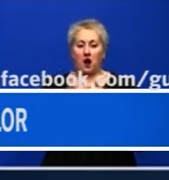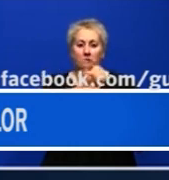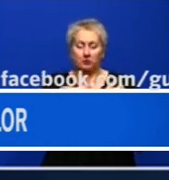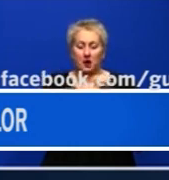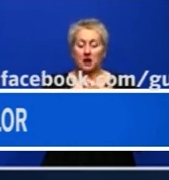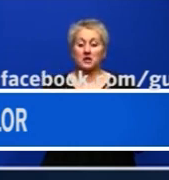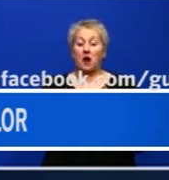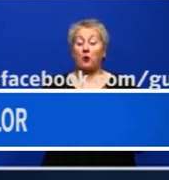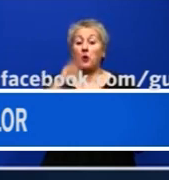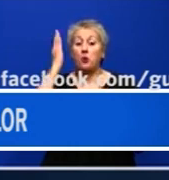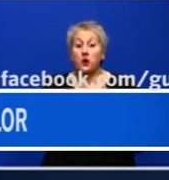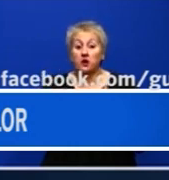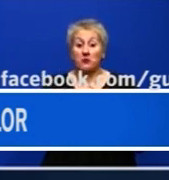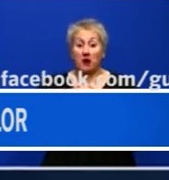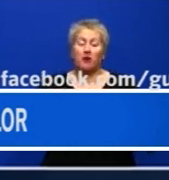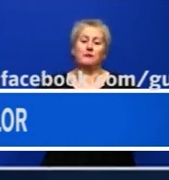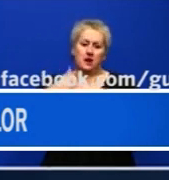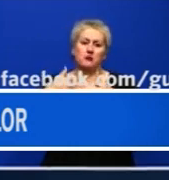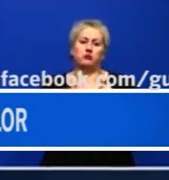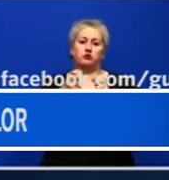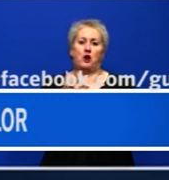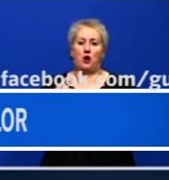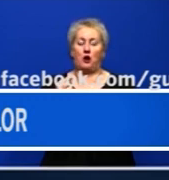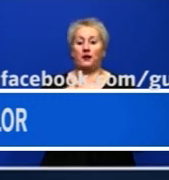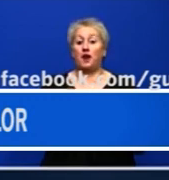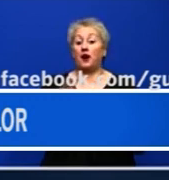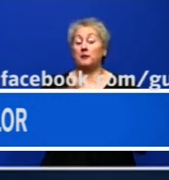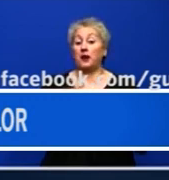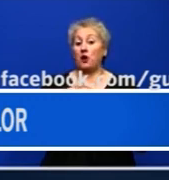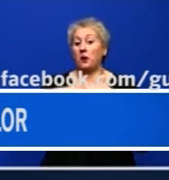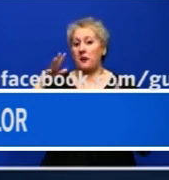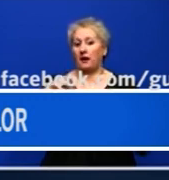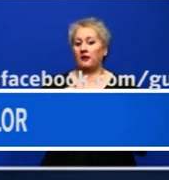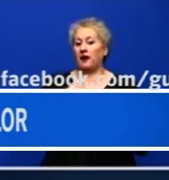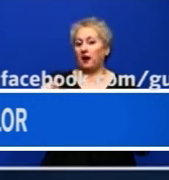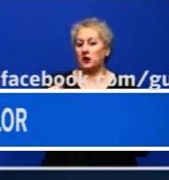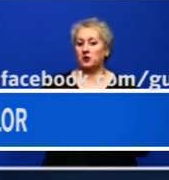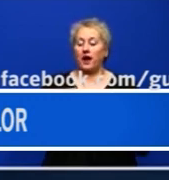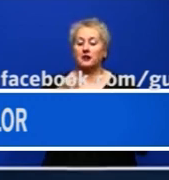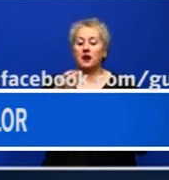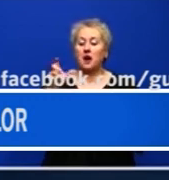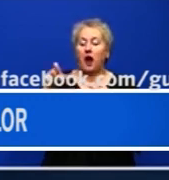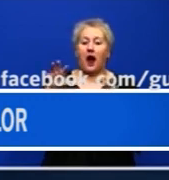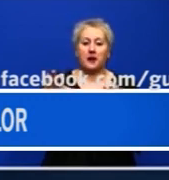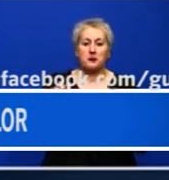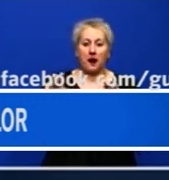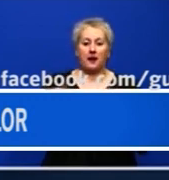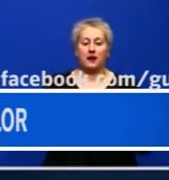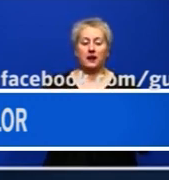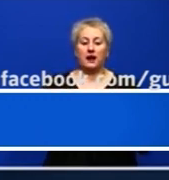împușcare doar în situațiile în care riscul este mare, doar în situațiile în care exemplarele